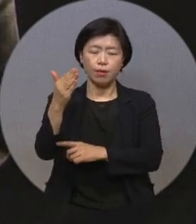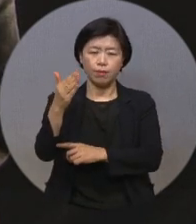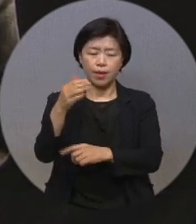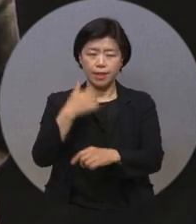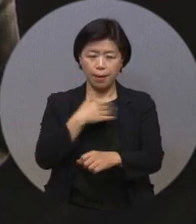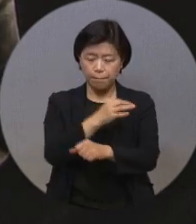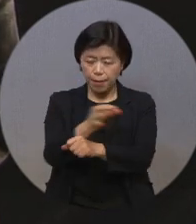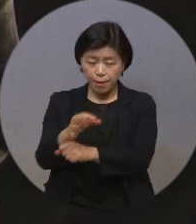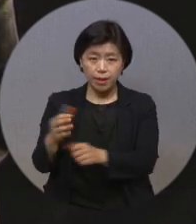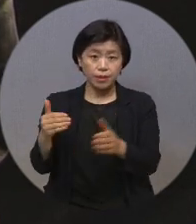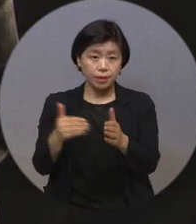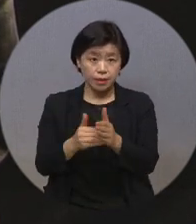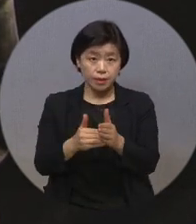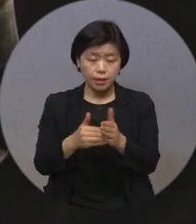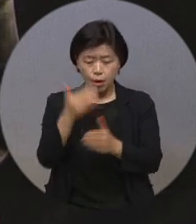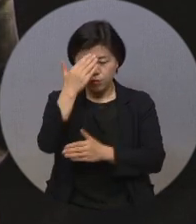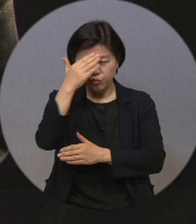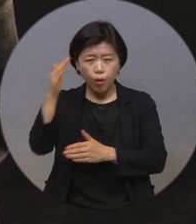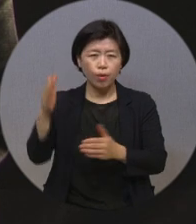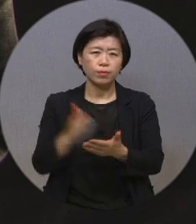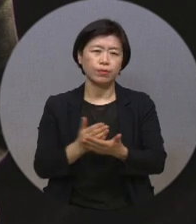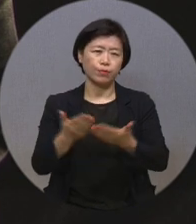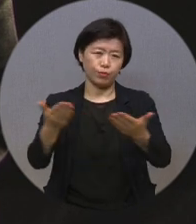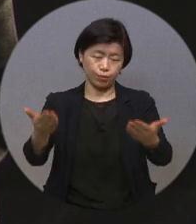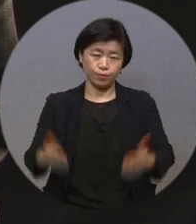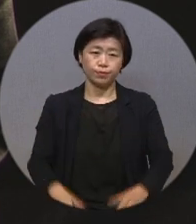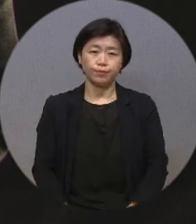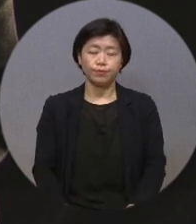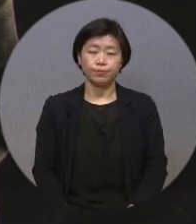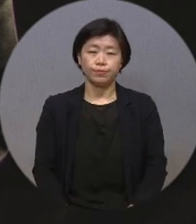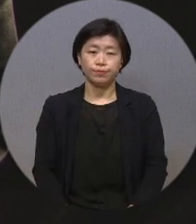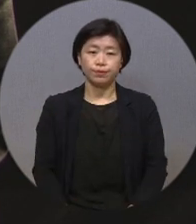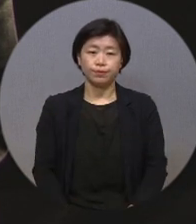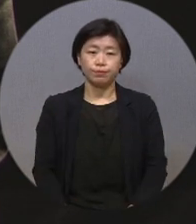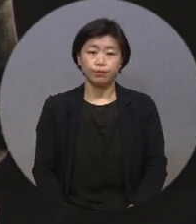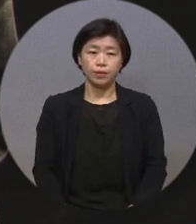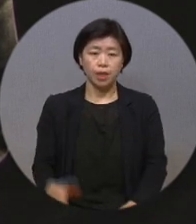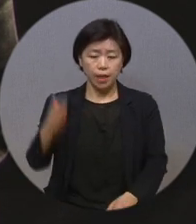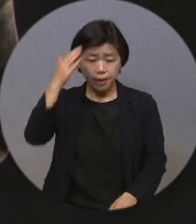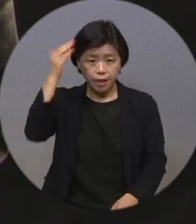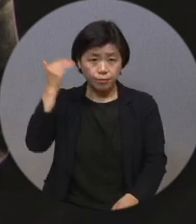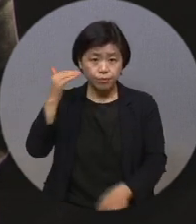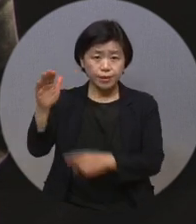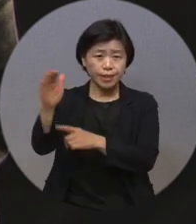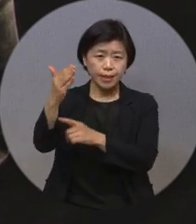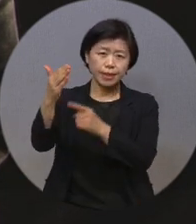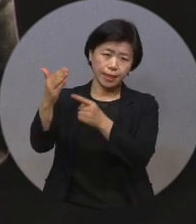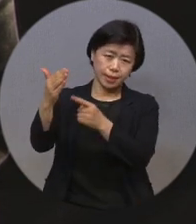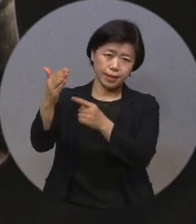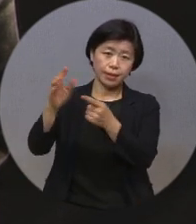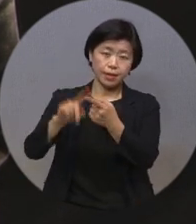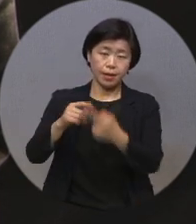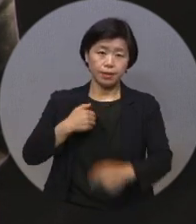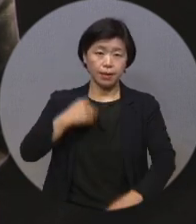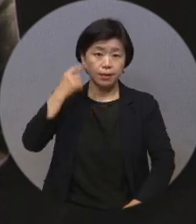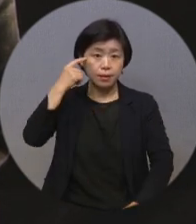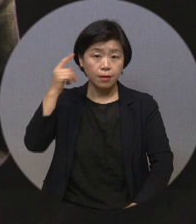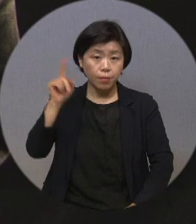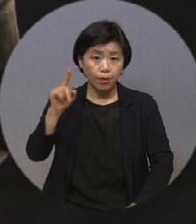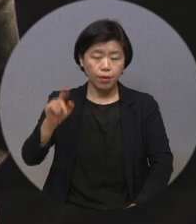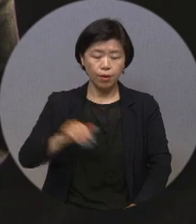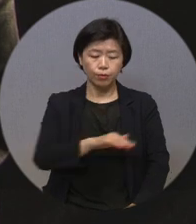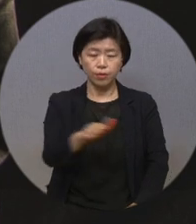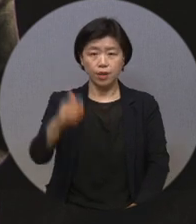태극기에 대해서 저는 우리나라 국민이 모두가 다 국가관을